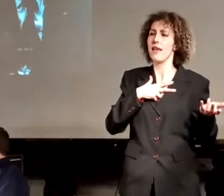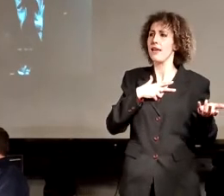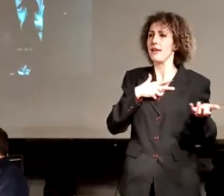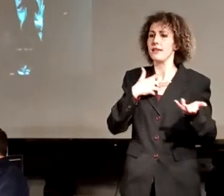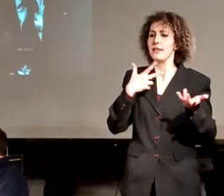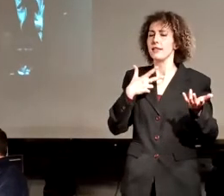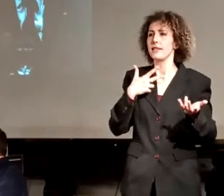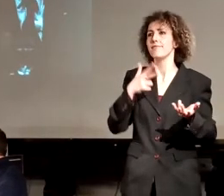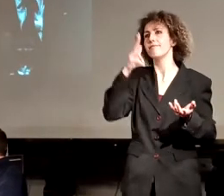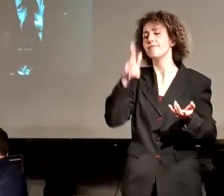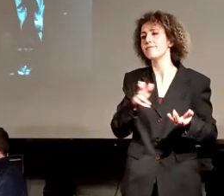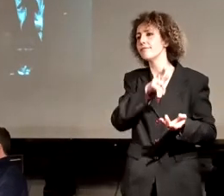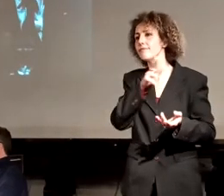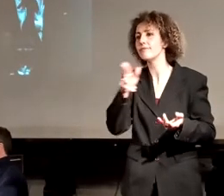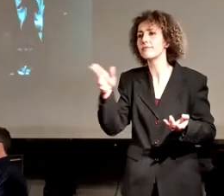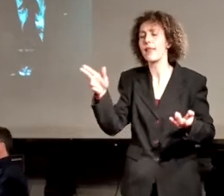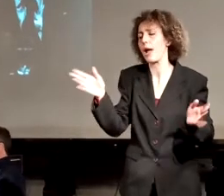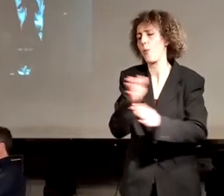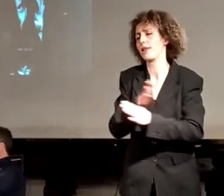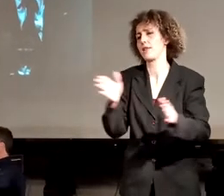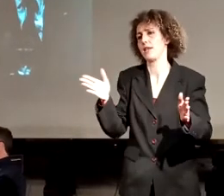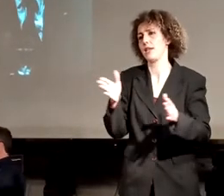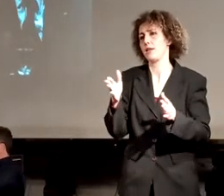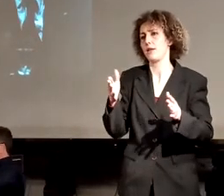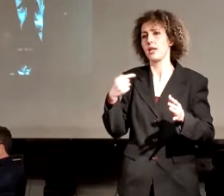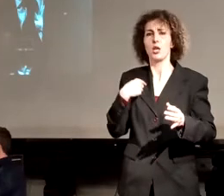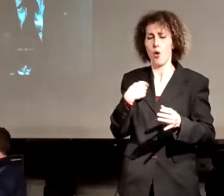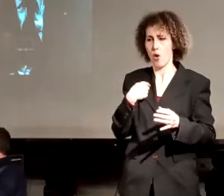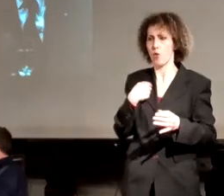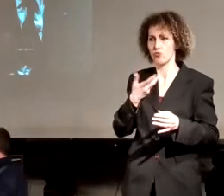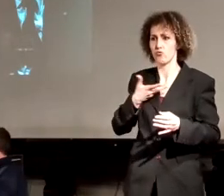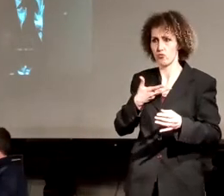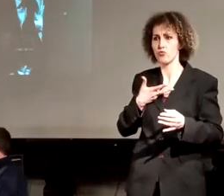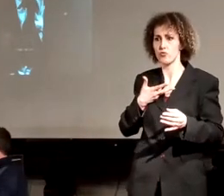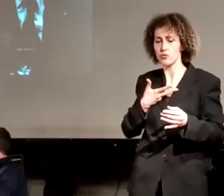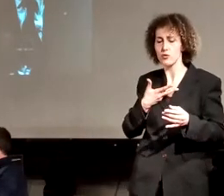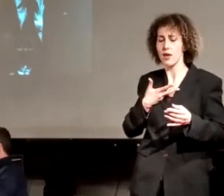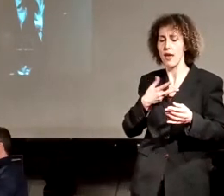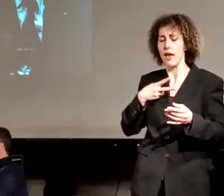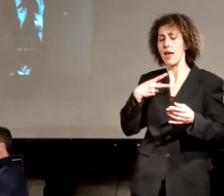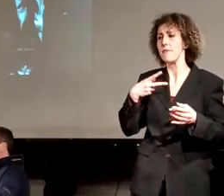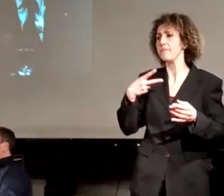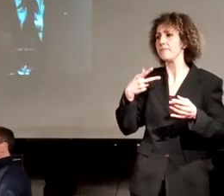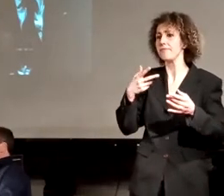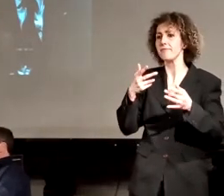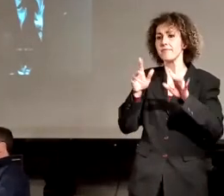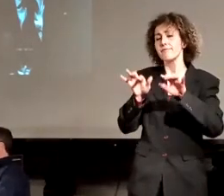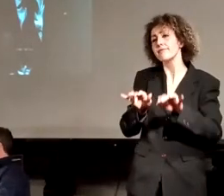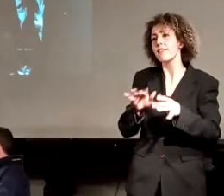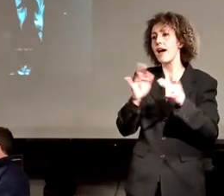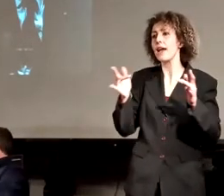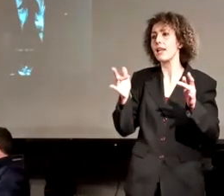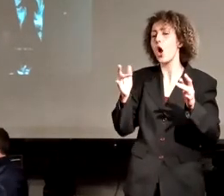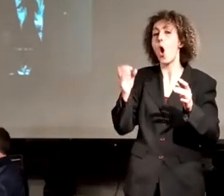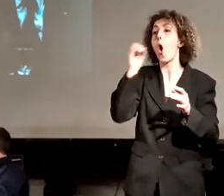soluzione a chiunque io c'ho un file tutti i miei appunti sulle cose che mi interessano minime siete si chiama